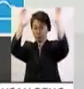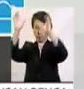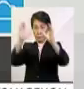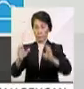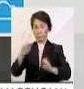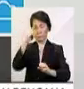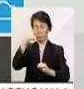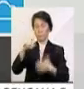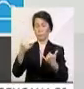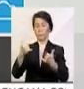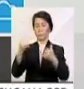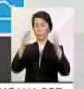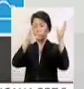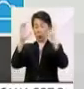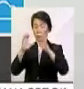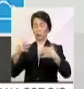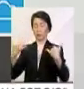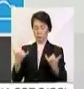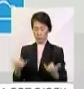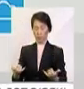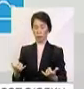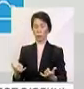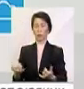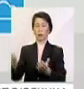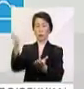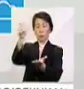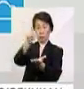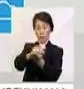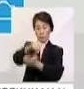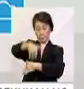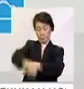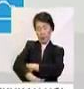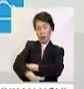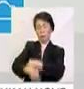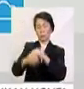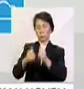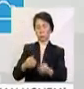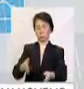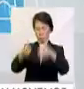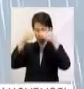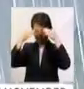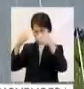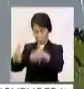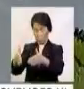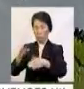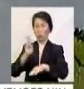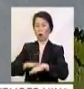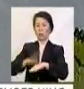untuk perkembangan cuaca yang terkini. Temulakan laporan cuaca pada malam ini dengan memberi tumpuan pada